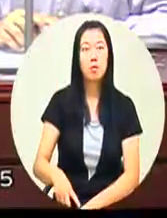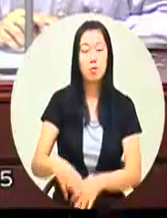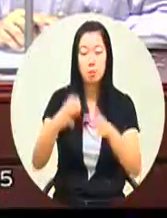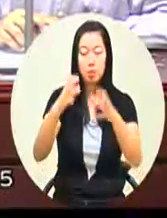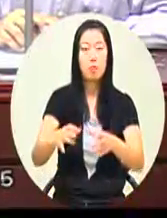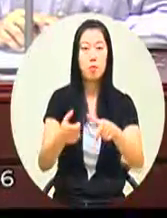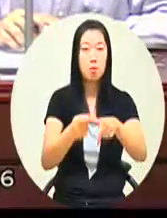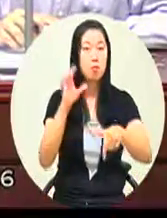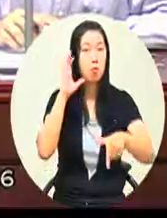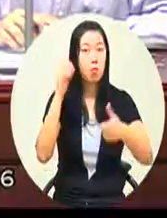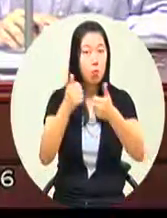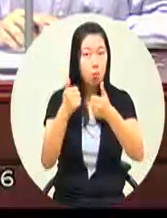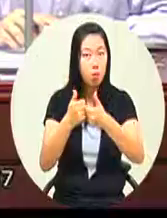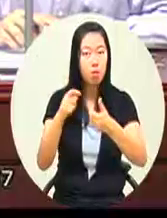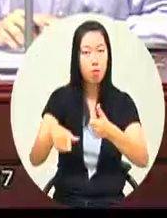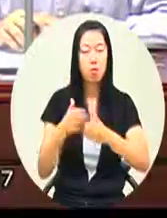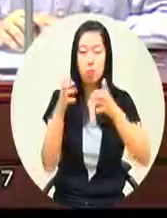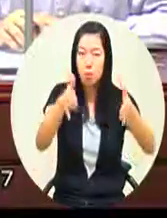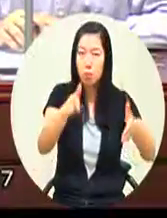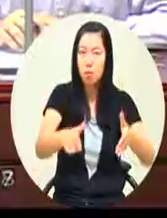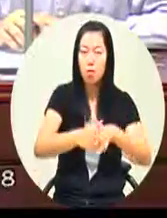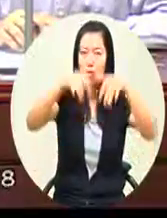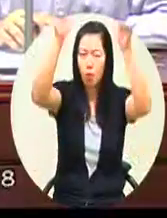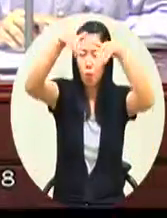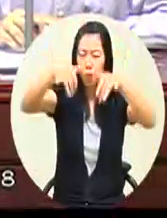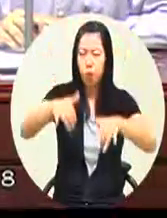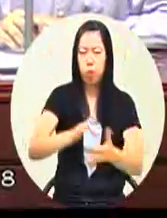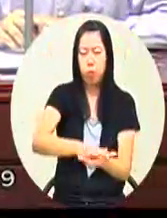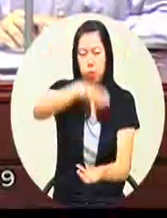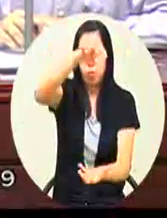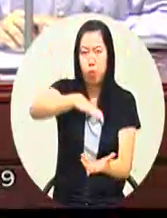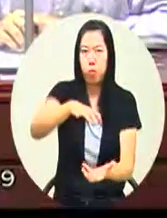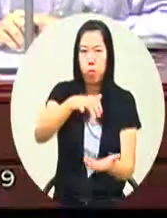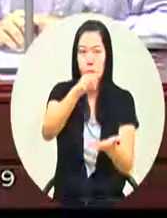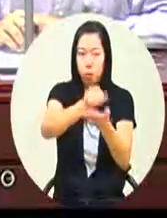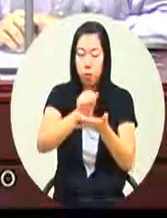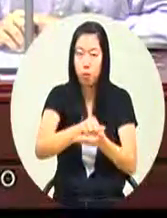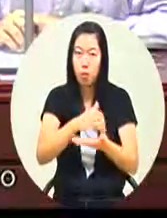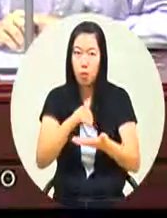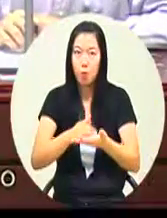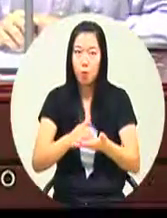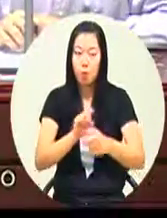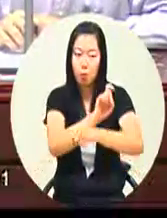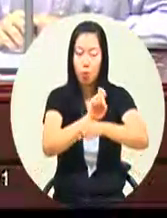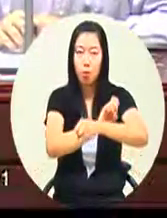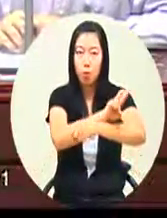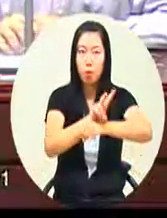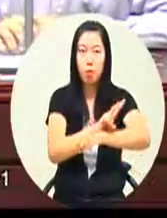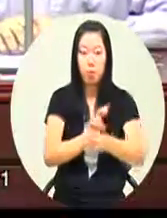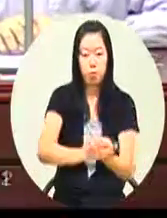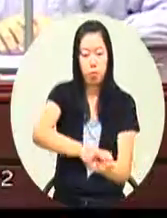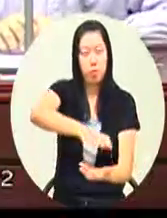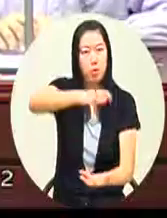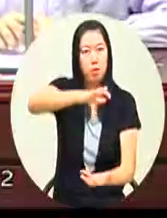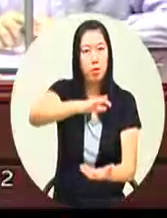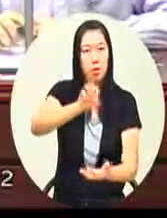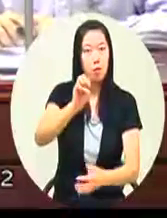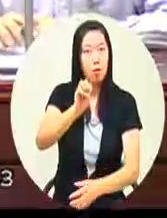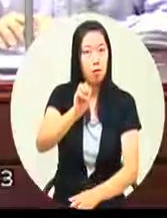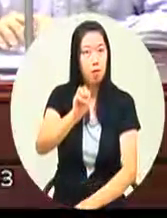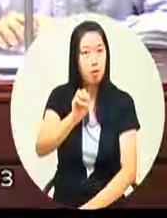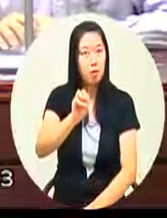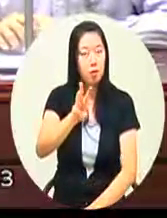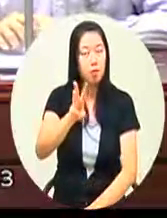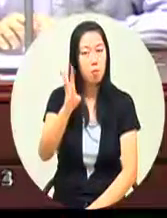会啦吼？针对这边吼，因为这边的雨量吼，伫阮来统计12点钟，伊的12点钟的累积雨量是